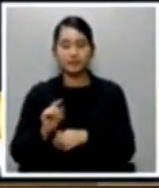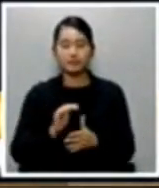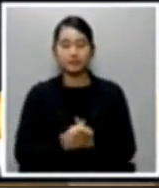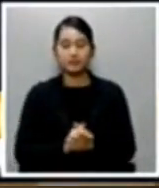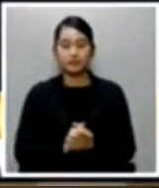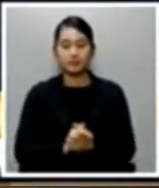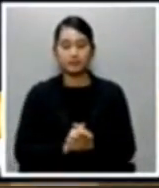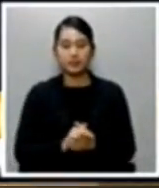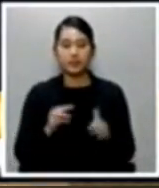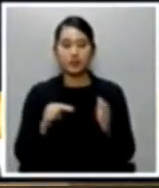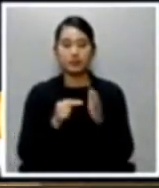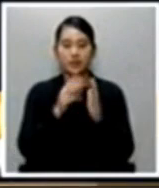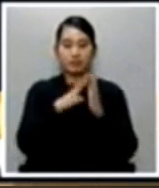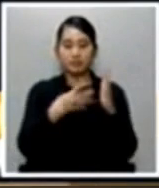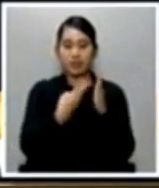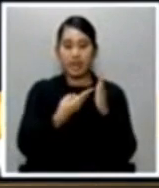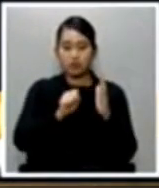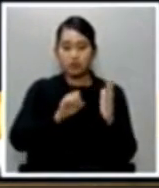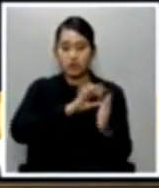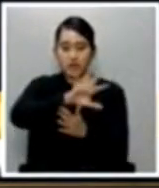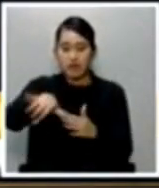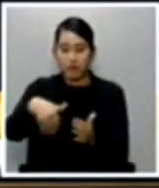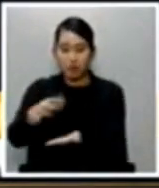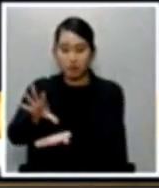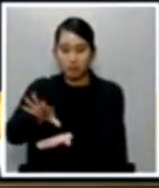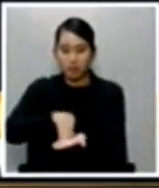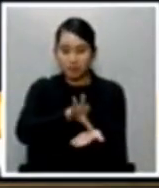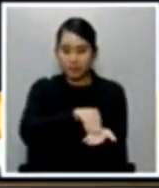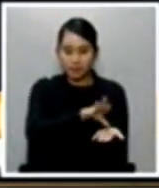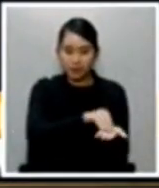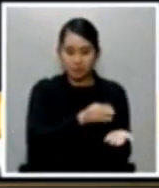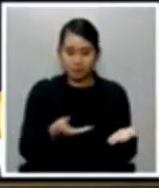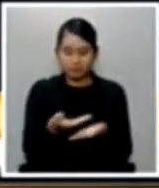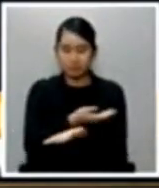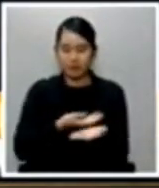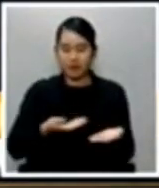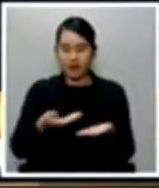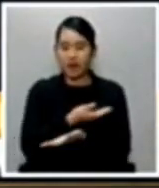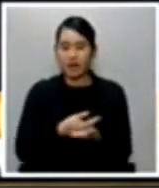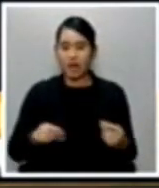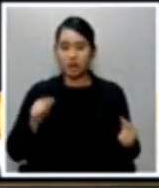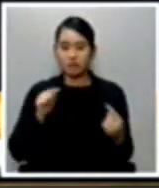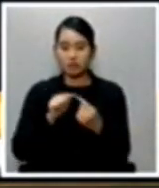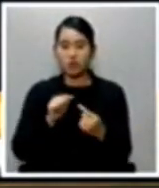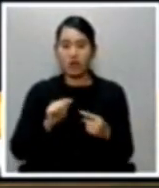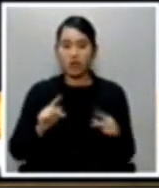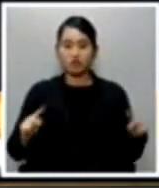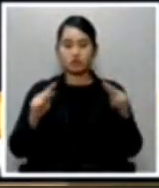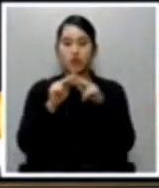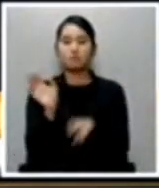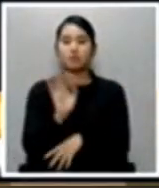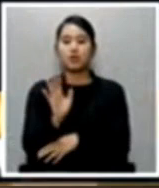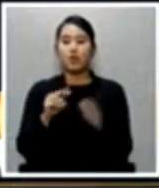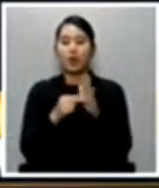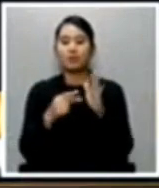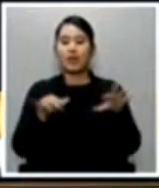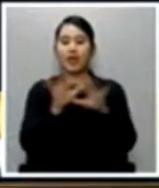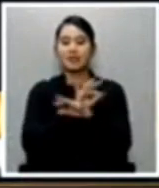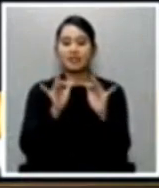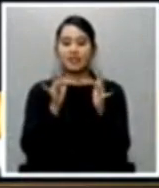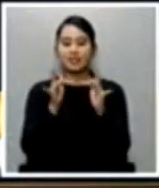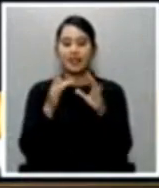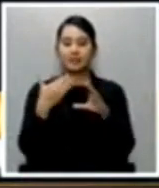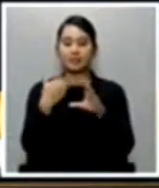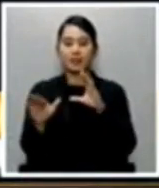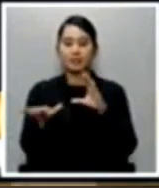ต้องนะครับเอาหลักสูตรทั้งหมดมานั่งพิจารณานะครับที่กระทรวงอีกต่อไปแต่เราใช้ระบบออนไลน์ซึ่งจะใช้